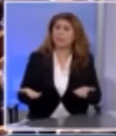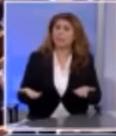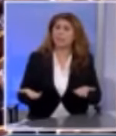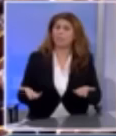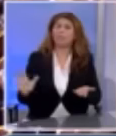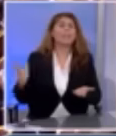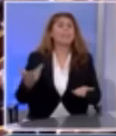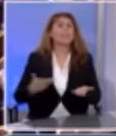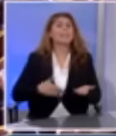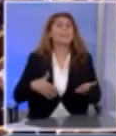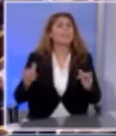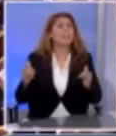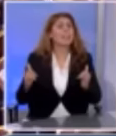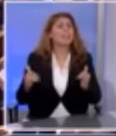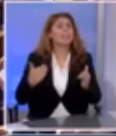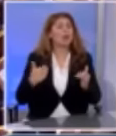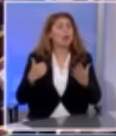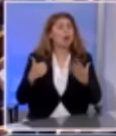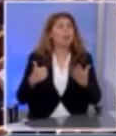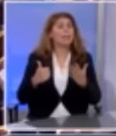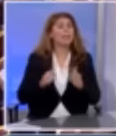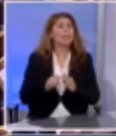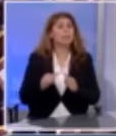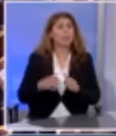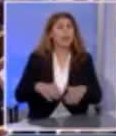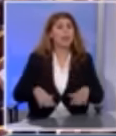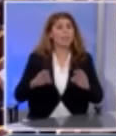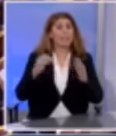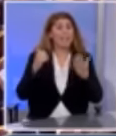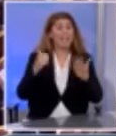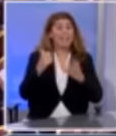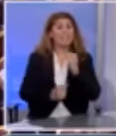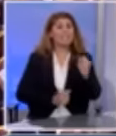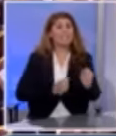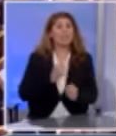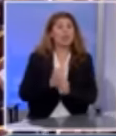Γιατί γελάτε? Και πέρασα τα πρώτα 6 χρόνια της ζωής μου στην εξόδια. Παρακαλώ.